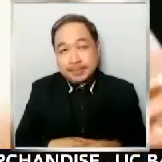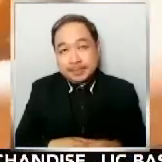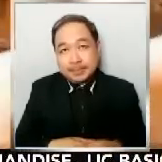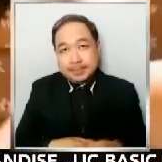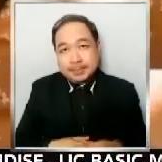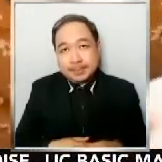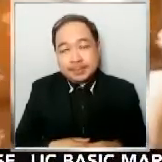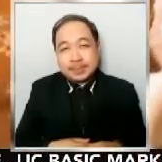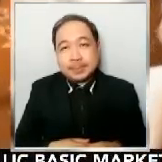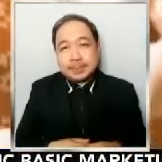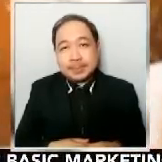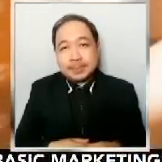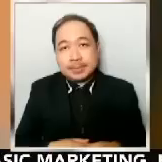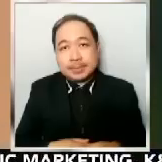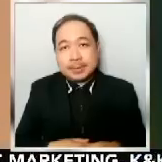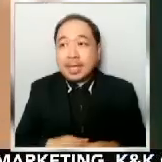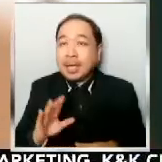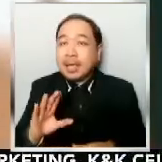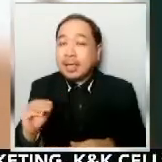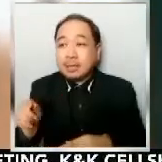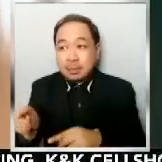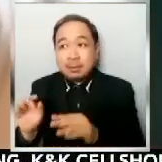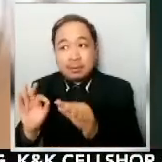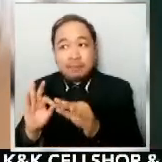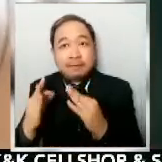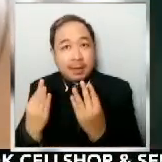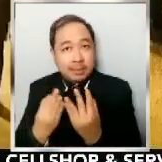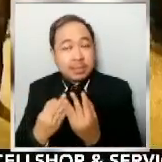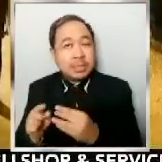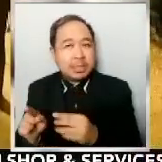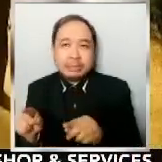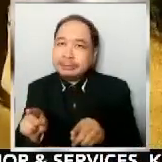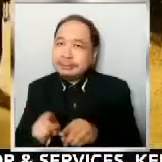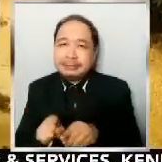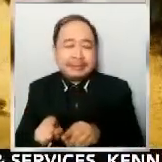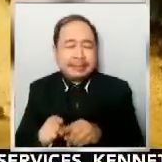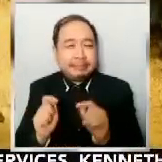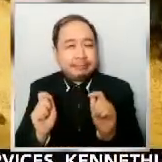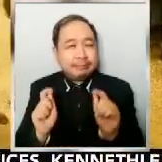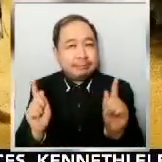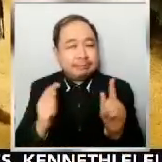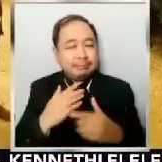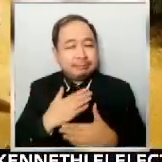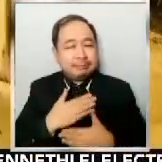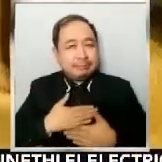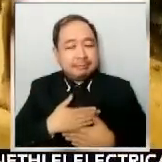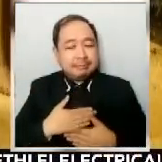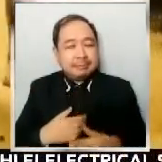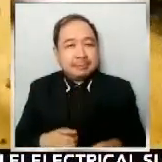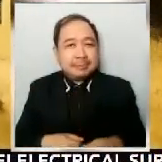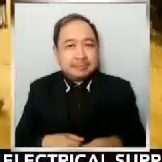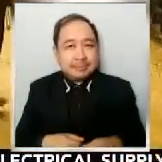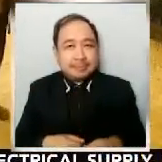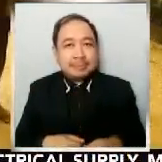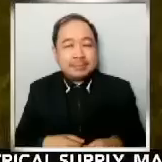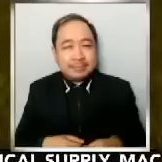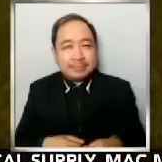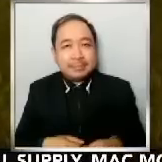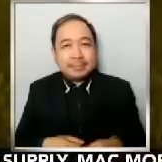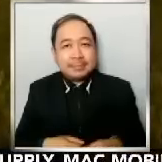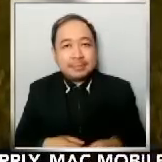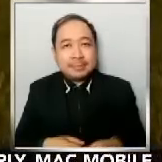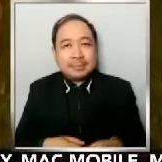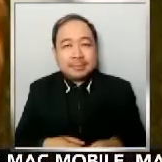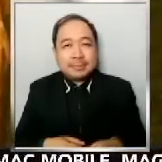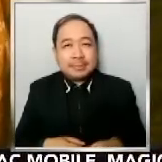At ng family ni Bea. Magaling sumagot na. Sa pinatubo ng galing. Na game